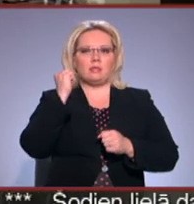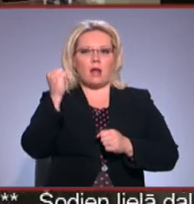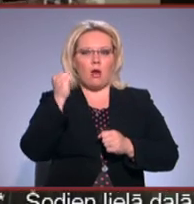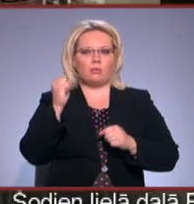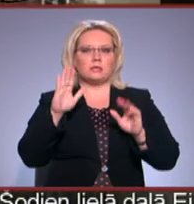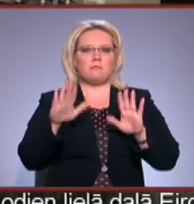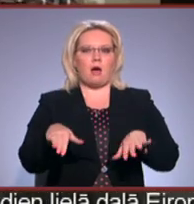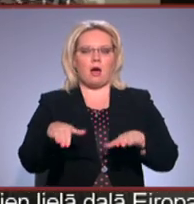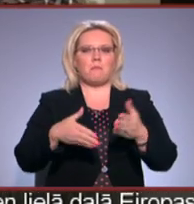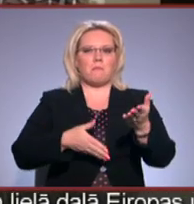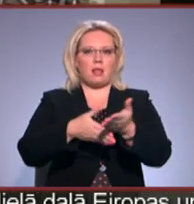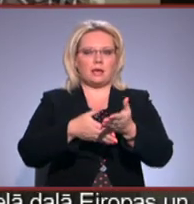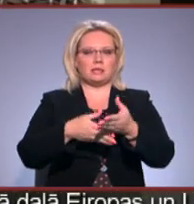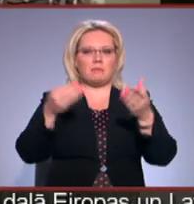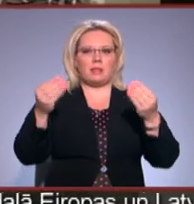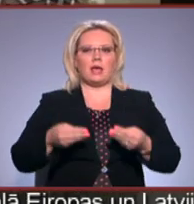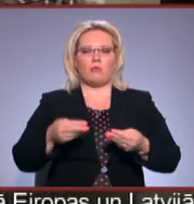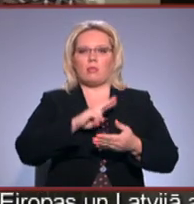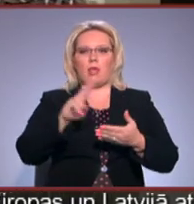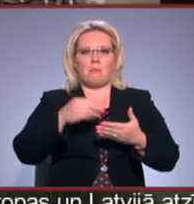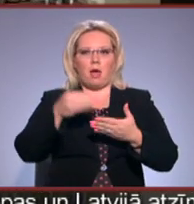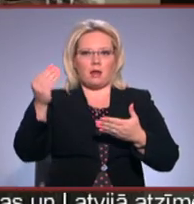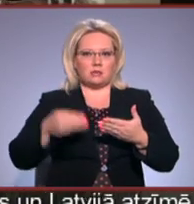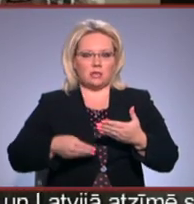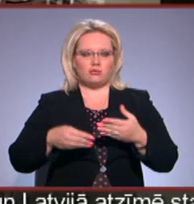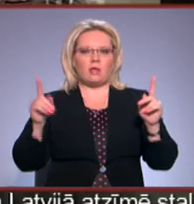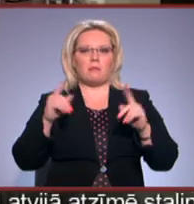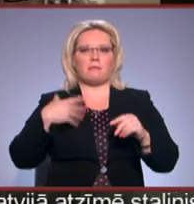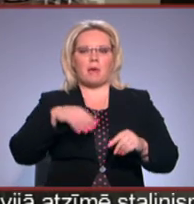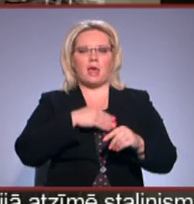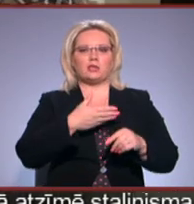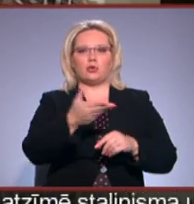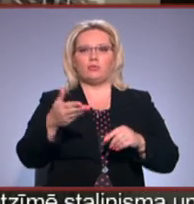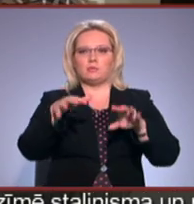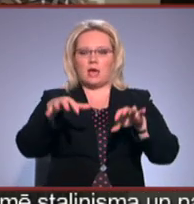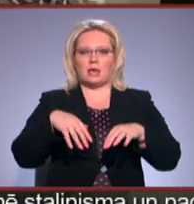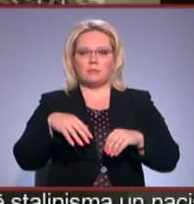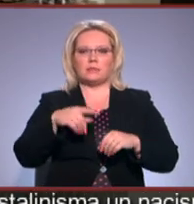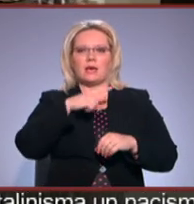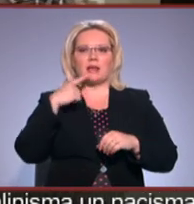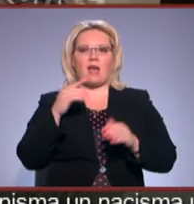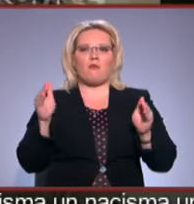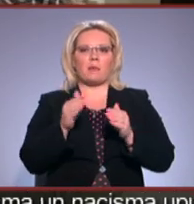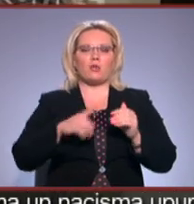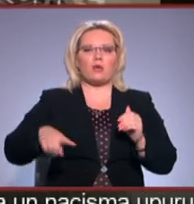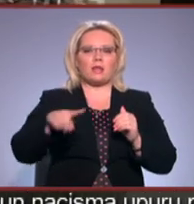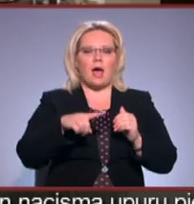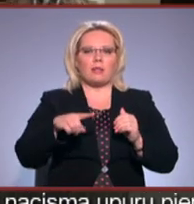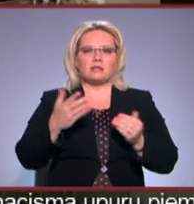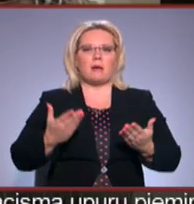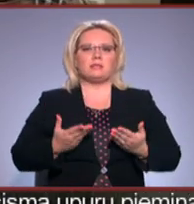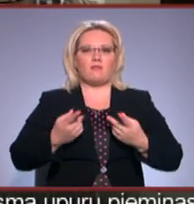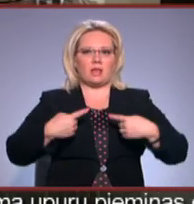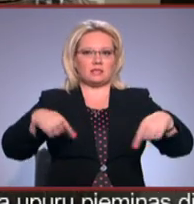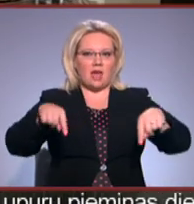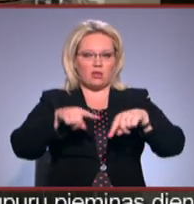par palīdzības līgumu neparakstīšanu ir, mēs jums atņemsim Krievu minoritātes apdzīvotās teritorijas.